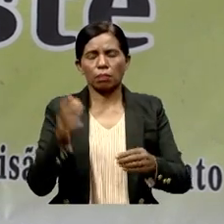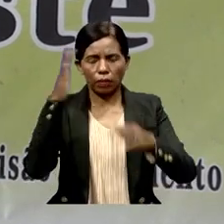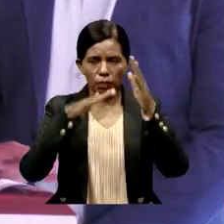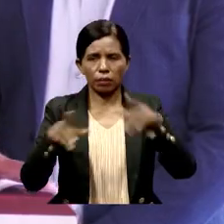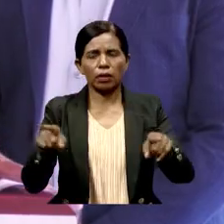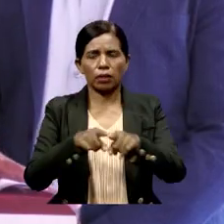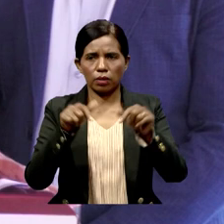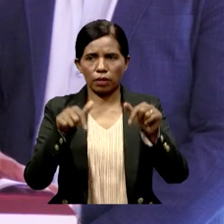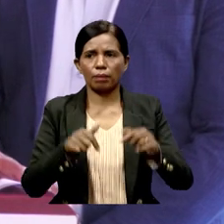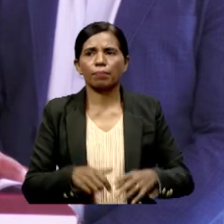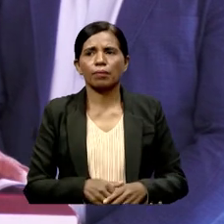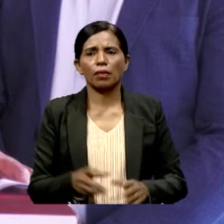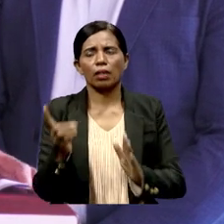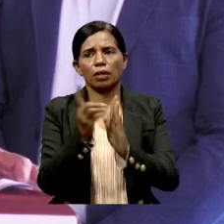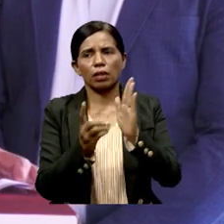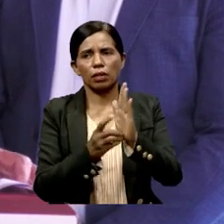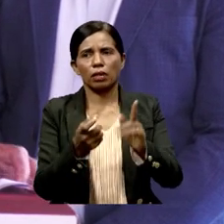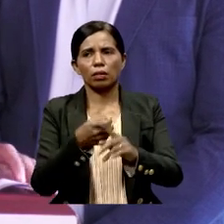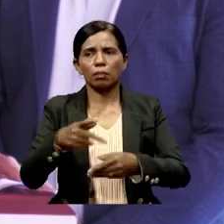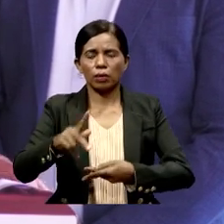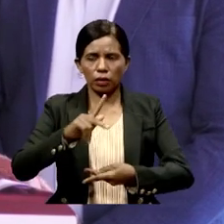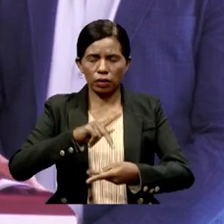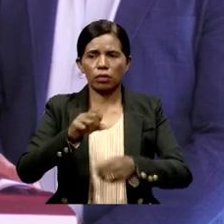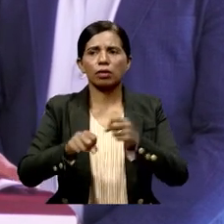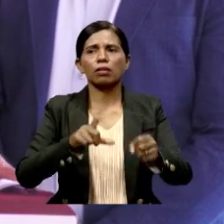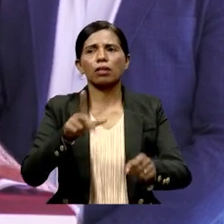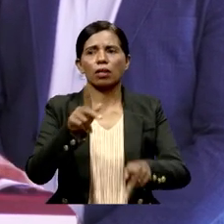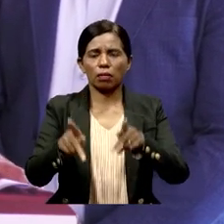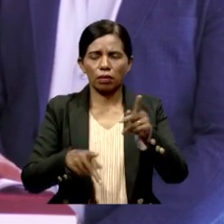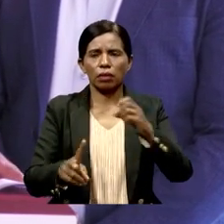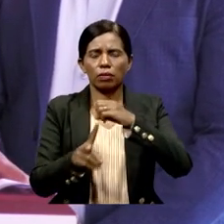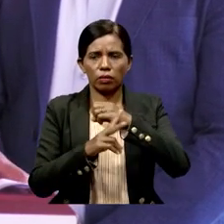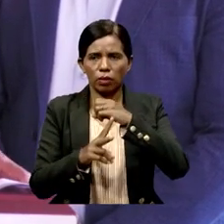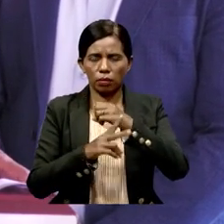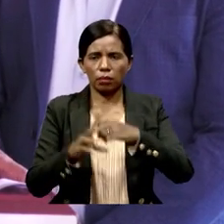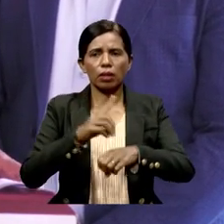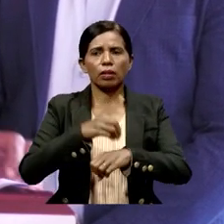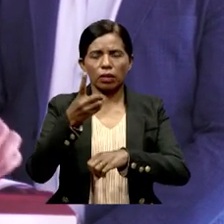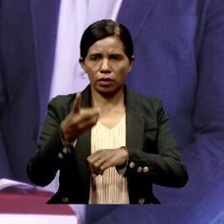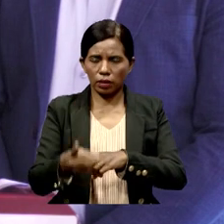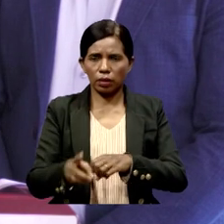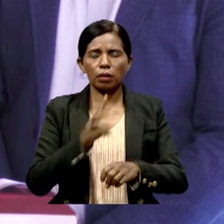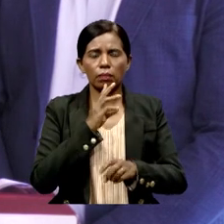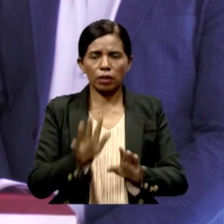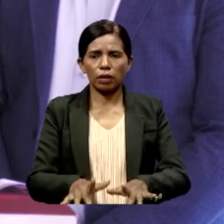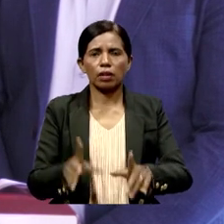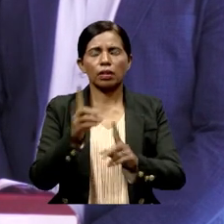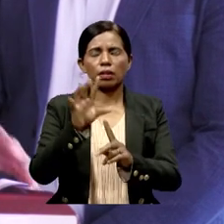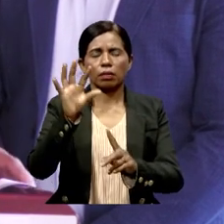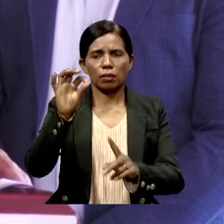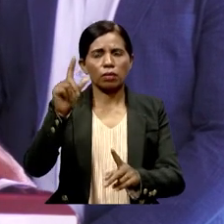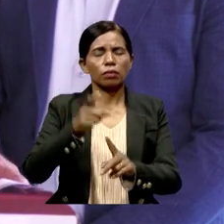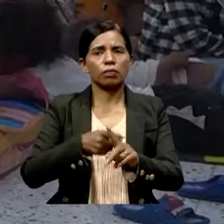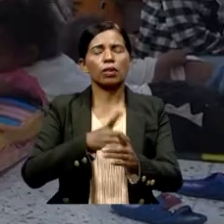ansane tuir dari sosial tuir dari proteção civil komunidade nebe sai vítima ba inundação ia lorong sia fulan janeiro